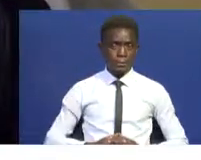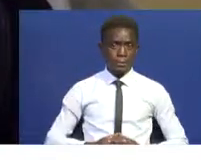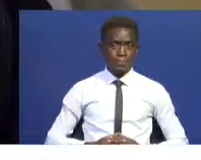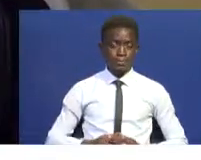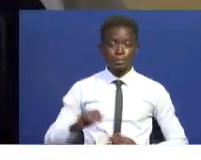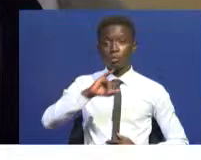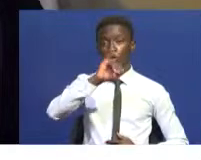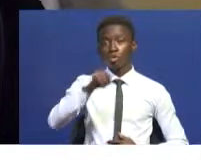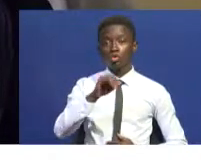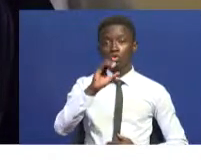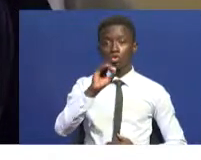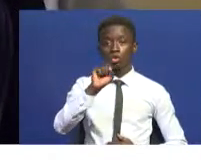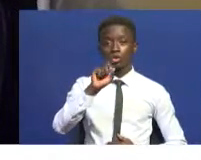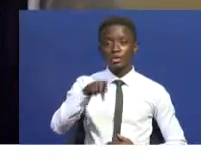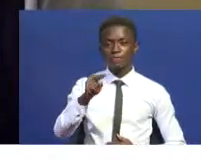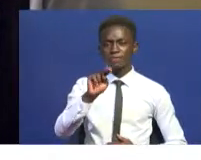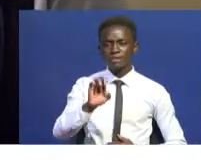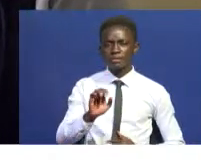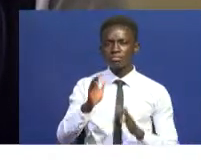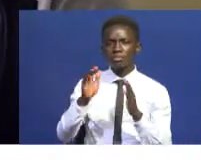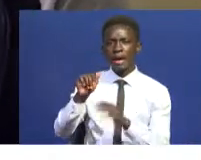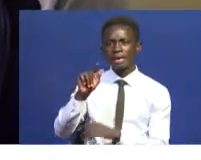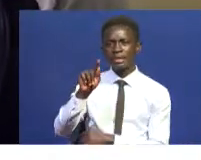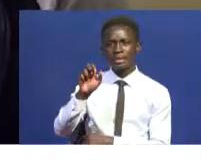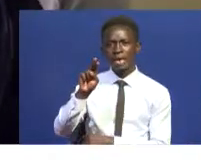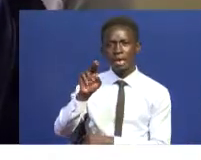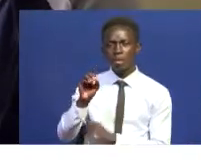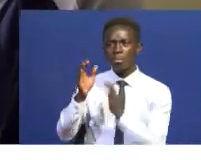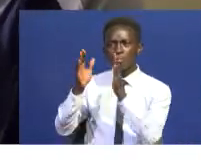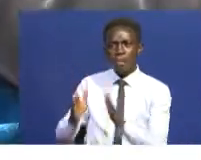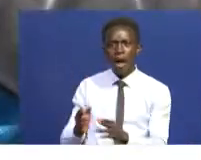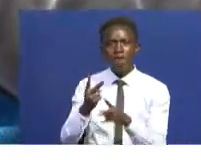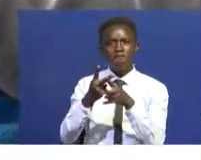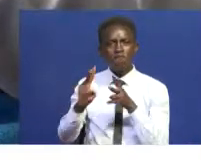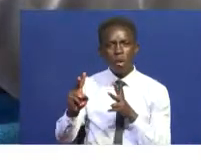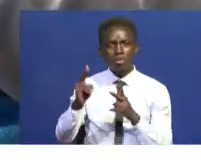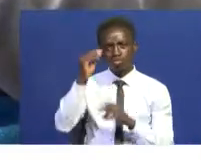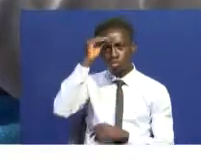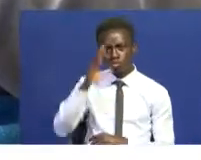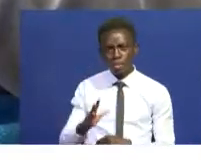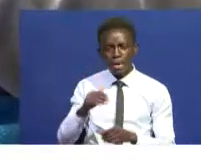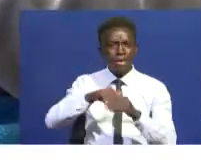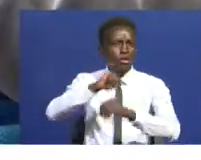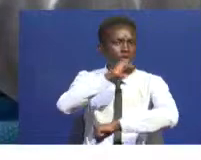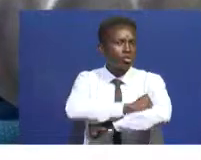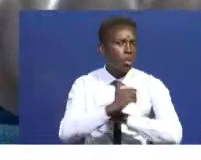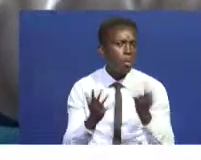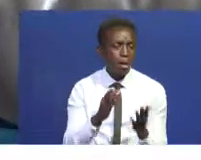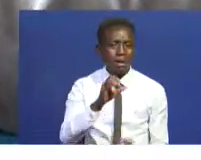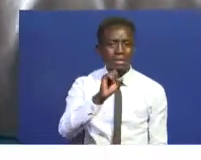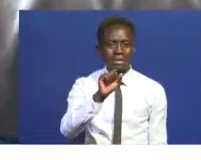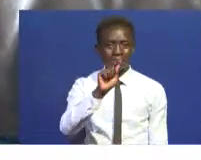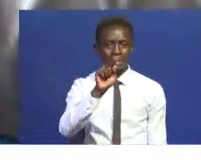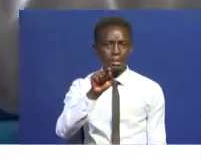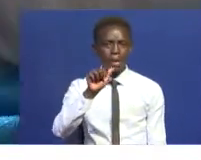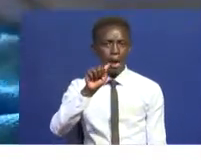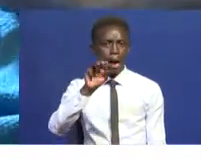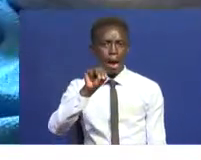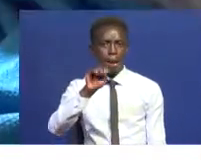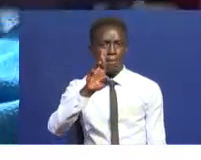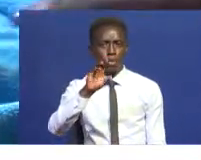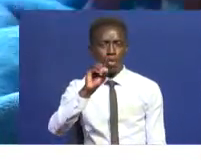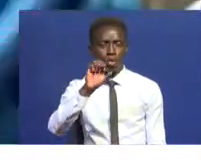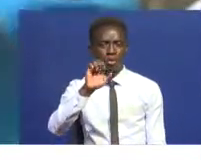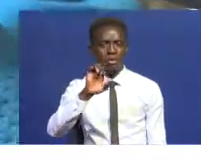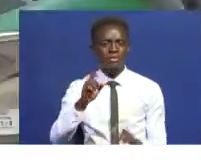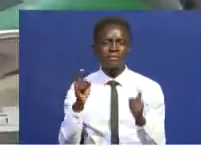Josephine Atieno ambaye ni mwanafunzi wa kidato cha pili katika shule ya upili ya St. Ambrose ana maumivu tele, na